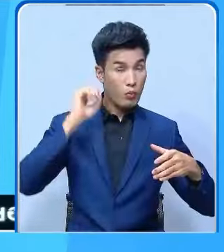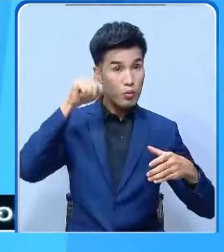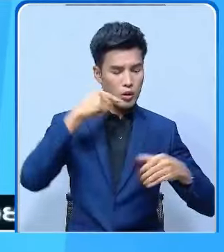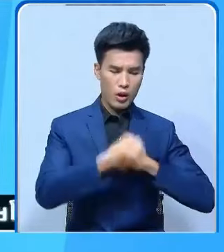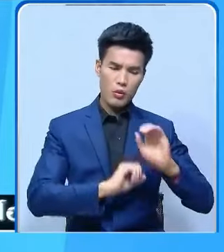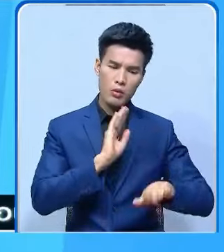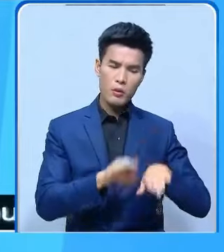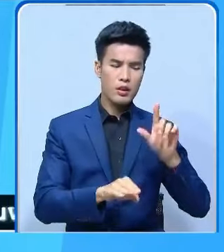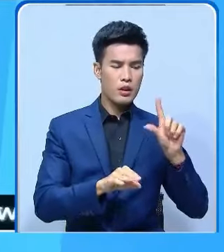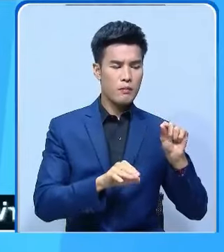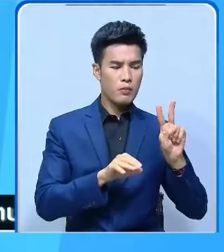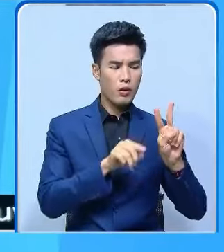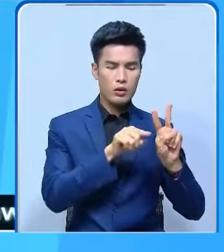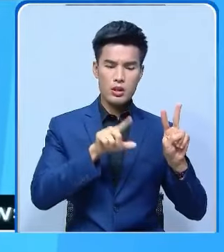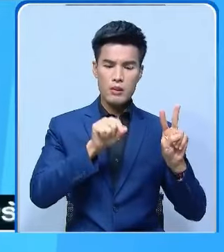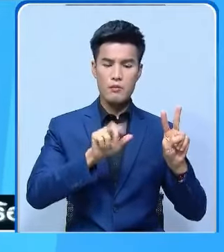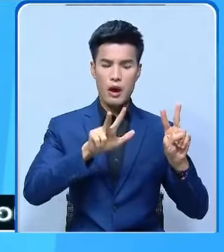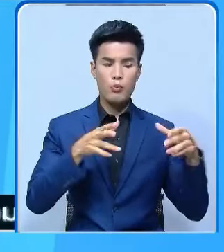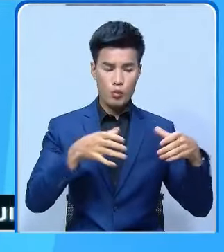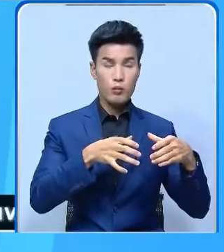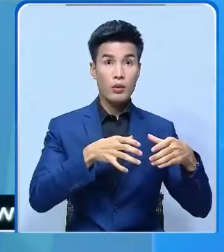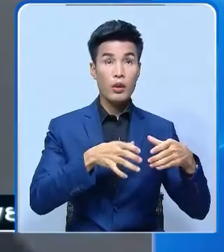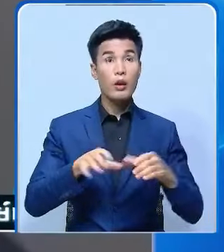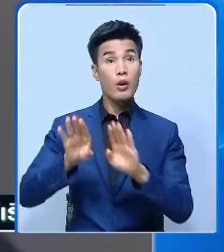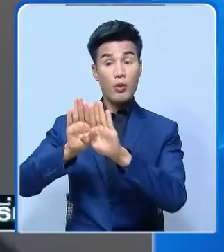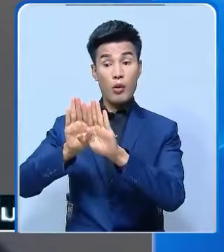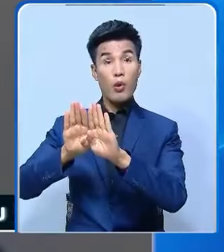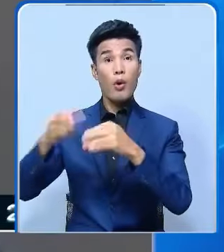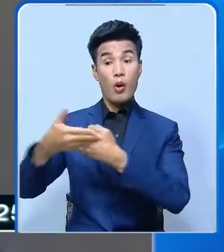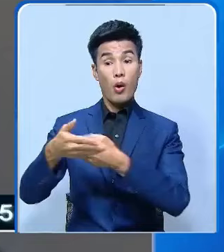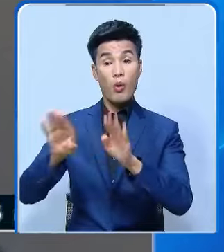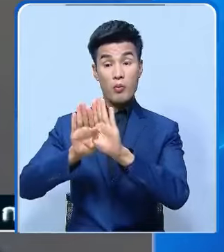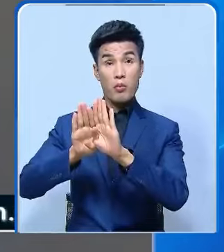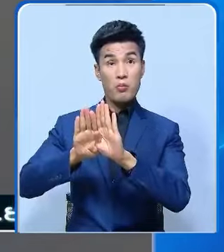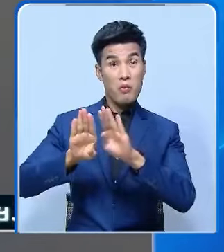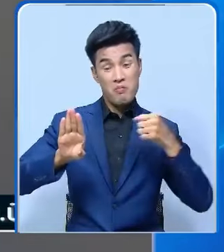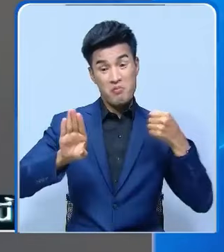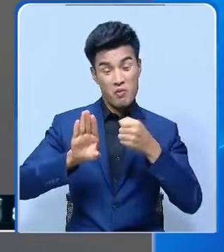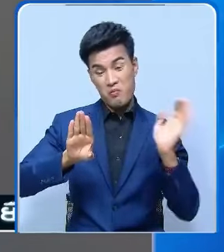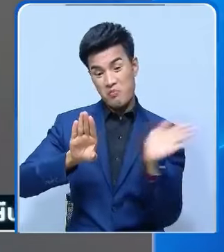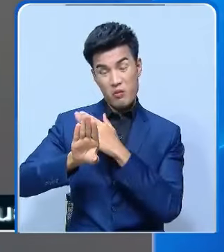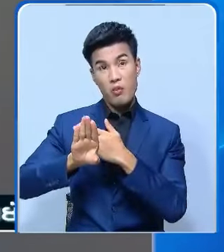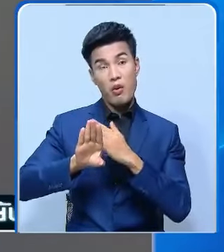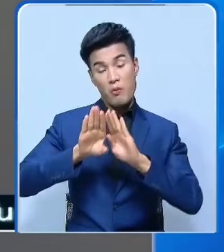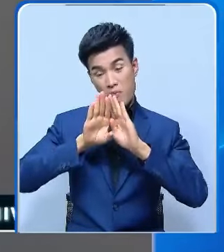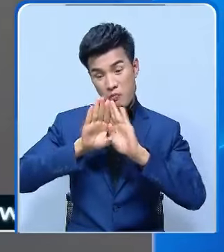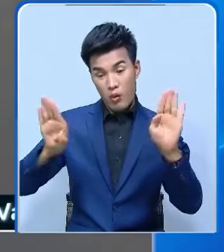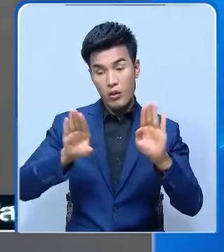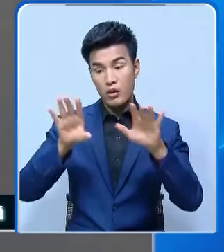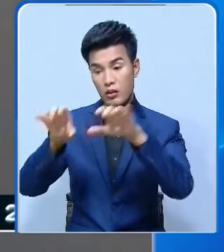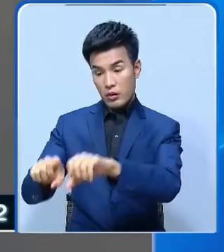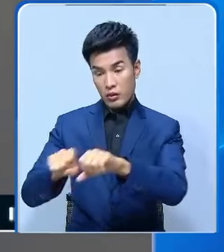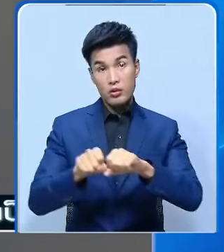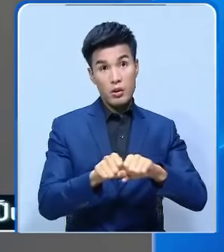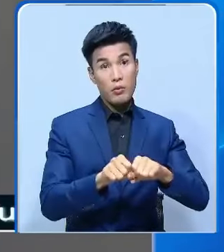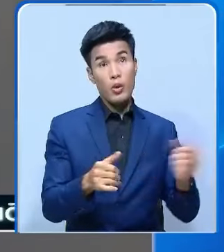ระหว่าง22-2ปีพังประตูบุกเข้าไปในห้องป้าลากตัวป้าบุญเมียอายุ 62ปีออกมารุมทำ